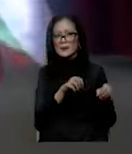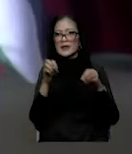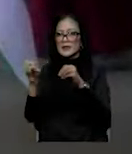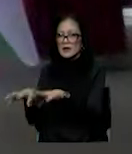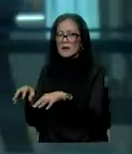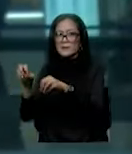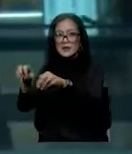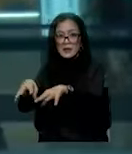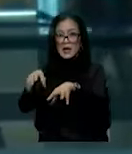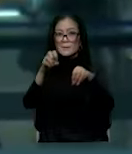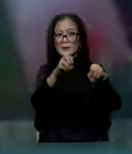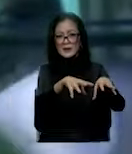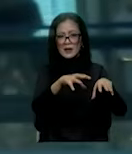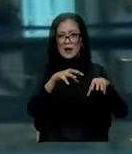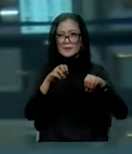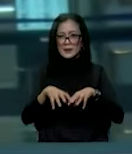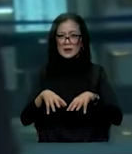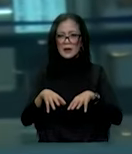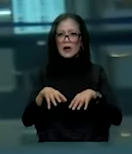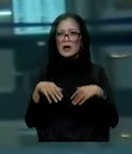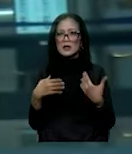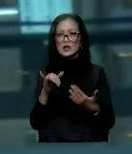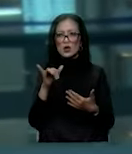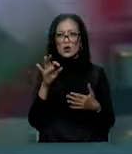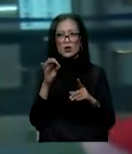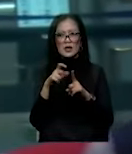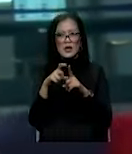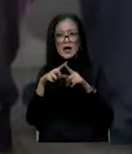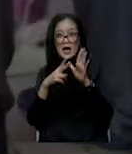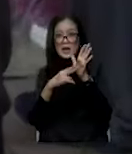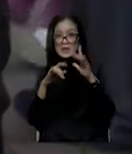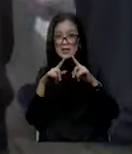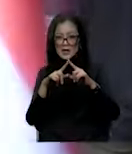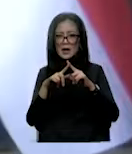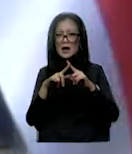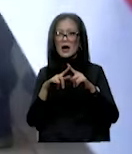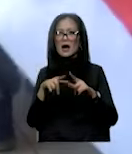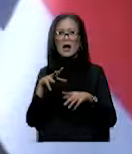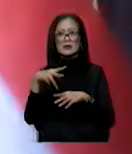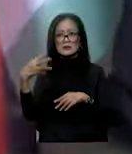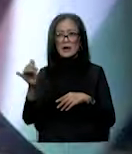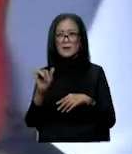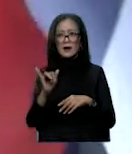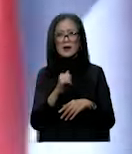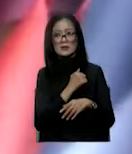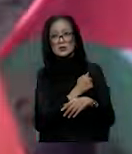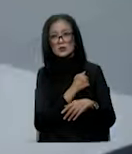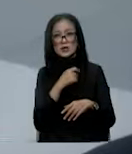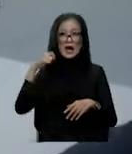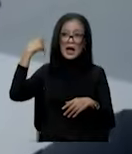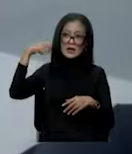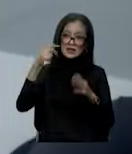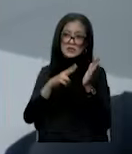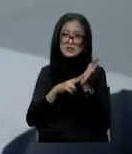Yordania. Anak-anak Gaza penyintas perang ini akan bertemu dengan sejumlah lembaga kemanusiaan, selebriti dan MUI